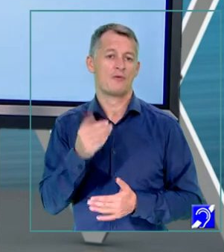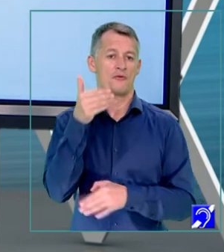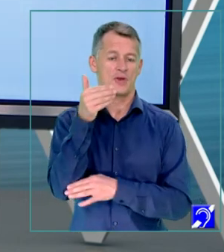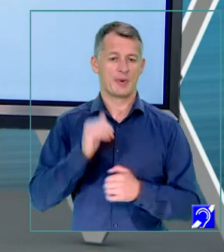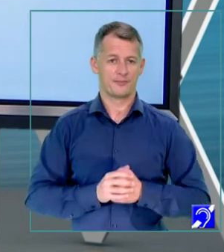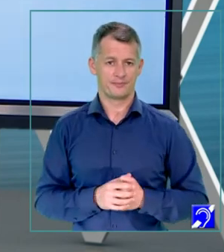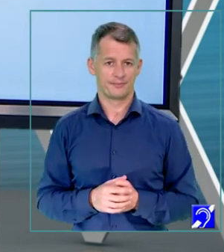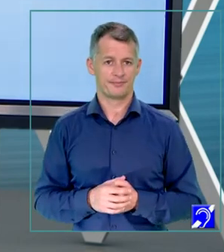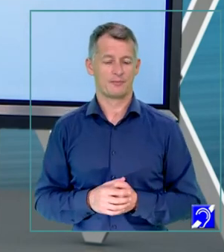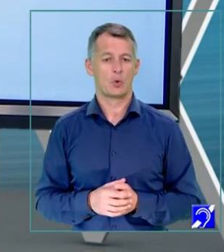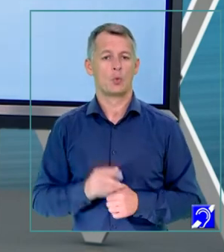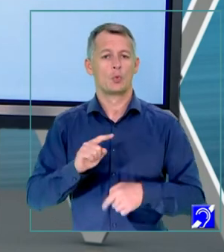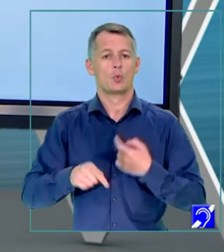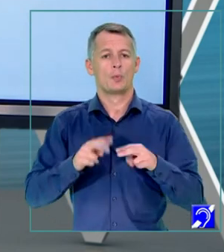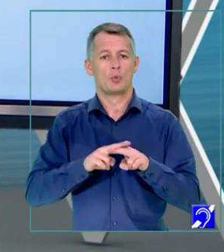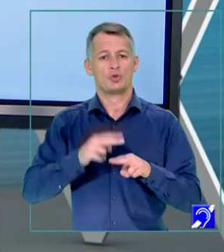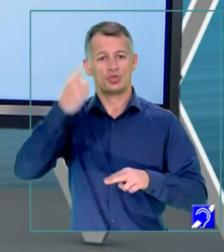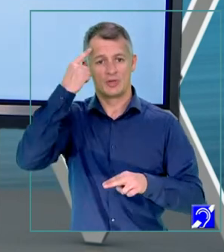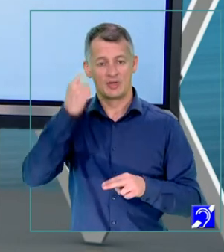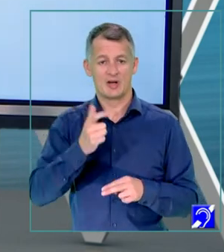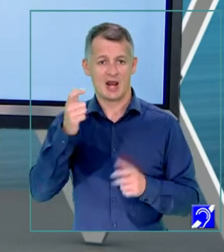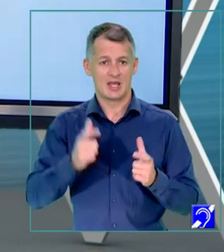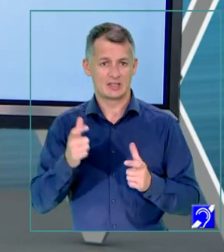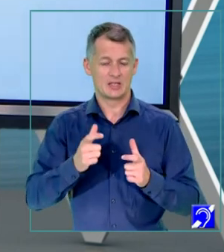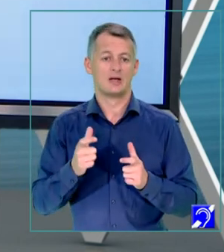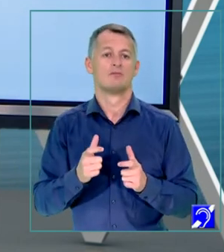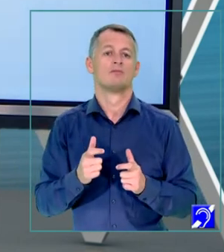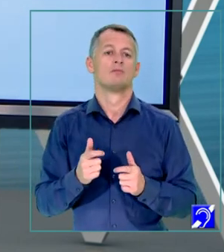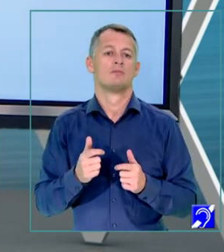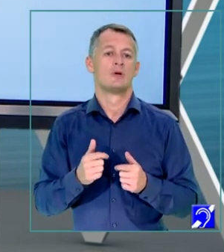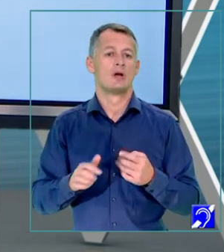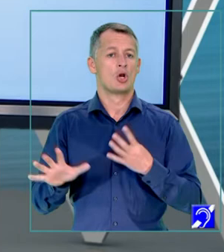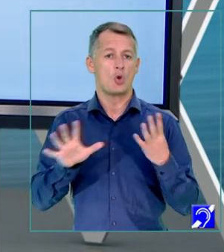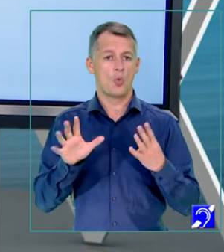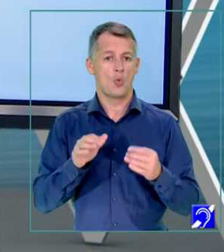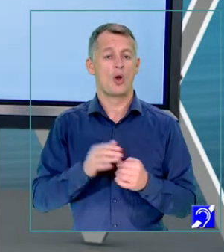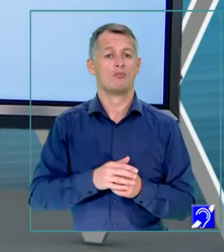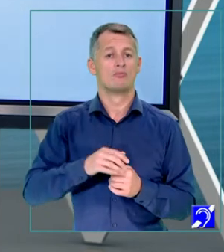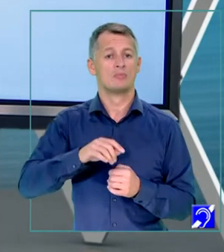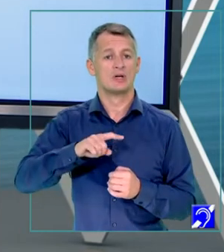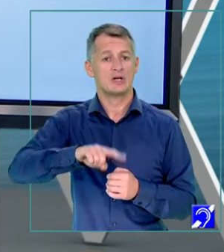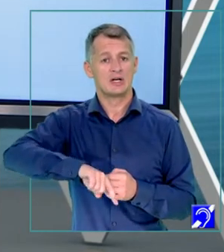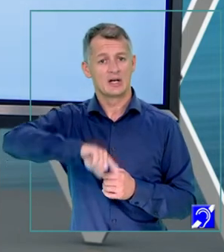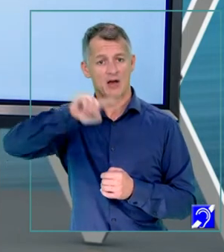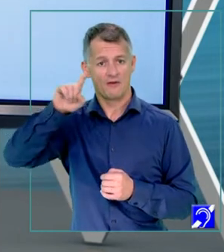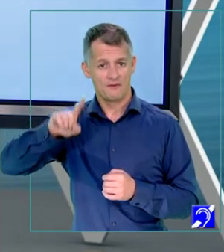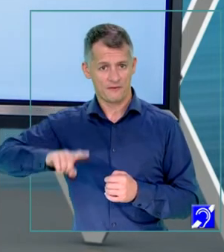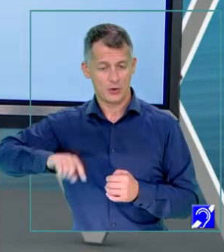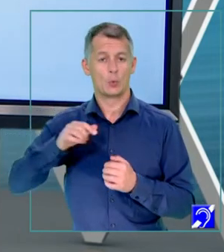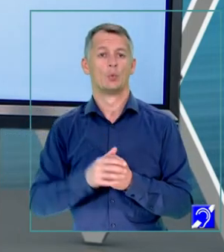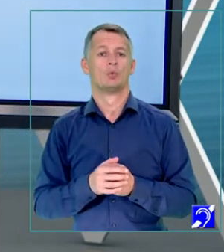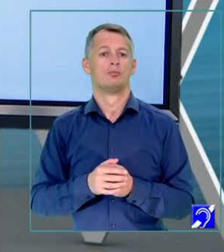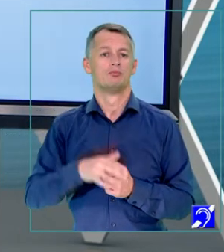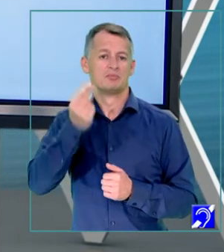noi din clasa a noua graficul acestei funcții este o parabolă cu brațele cu